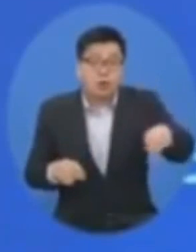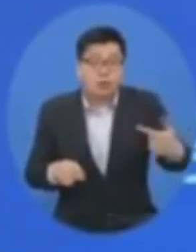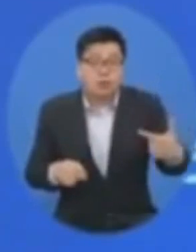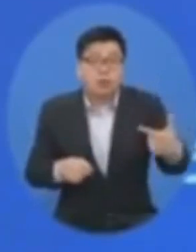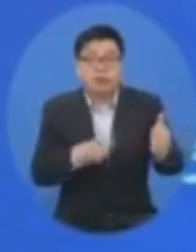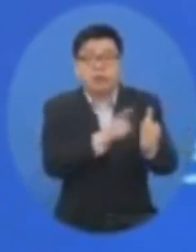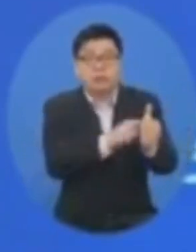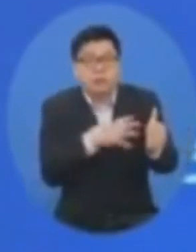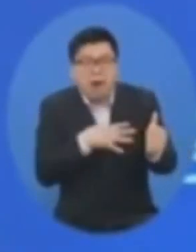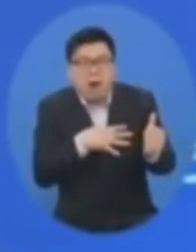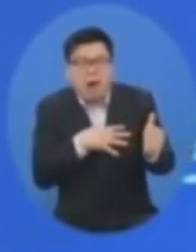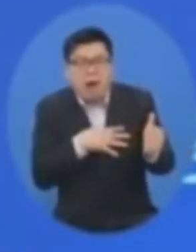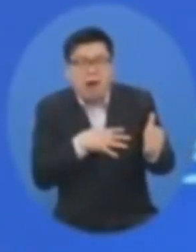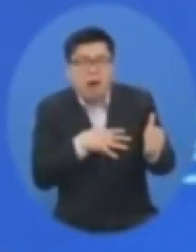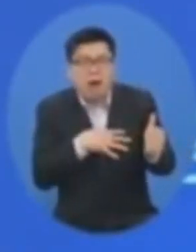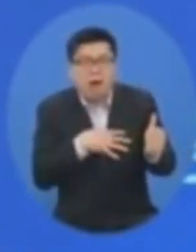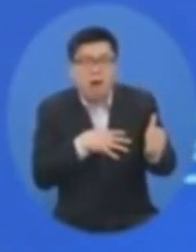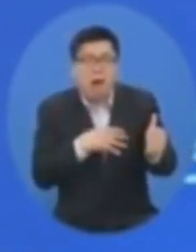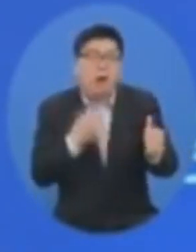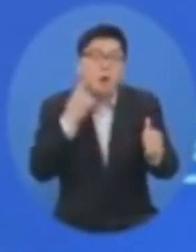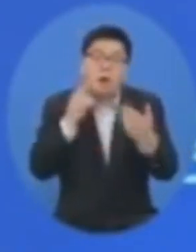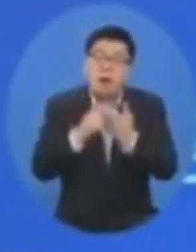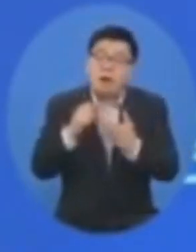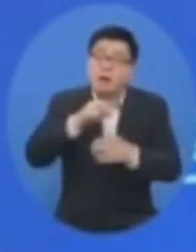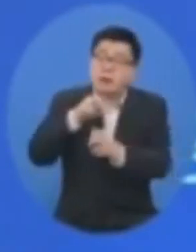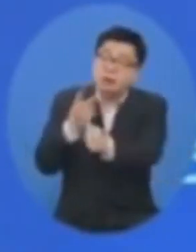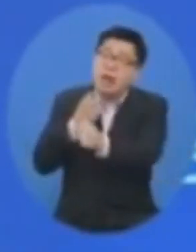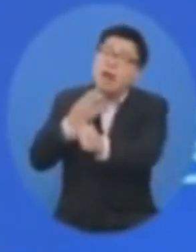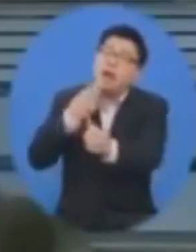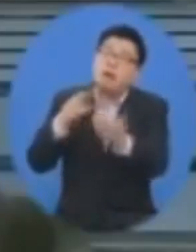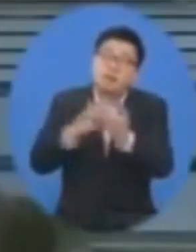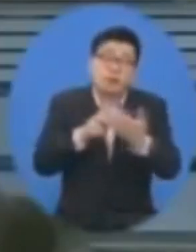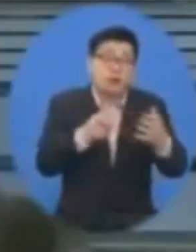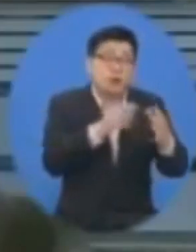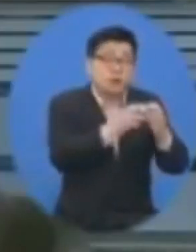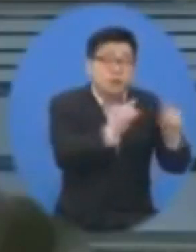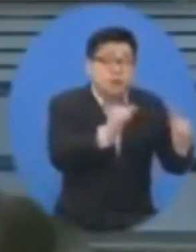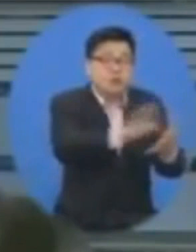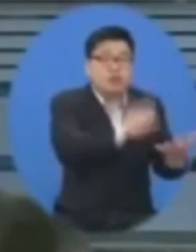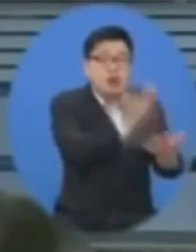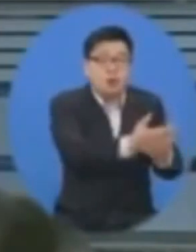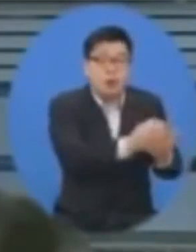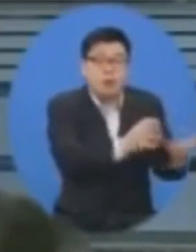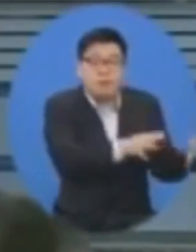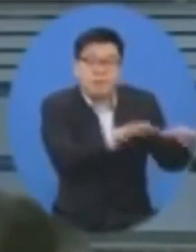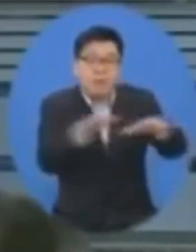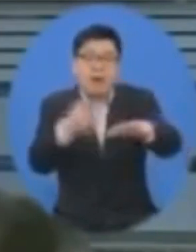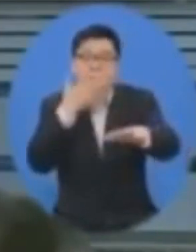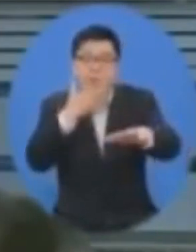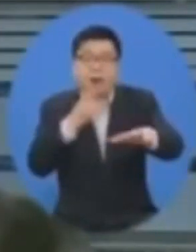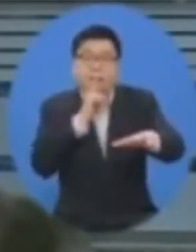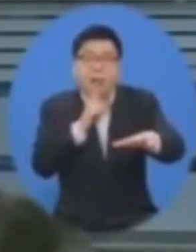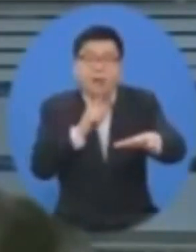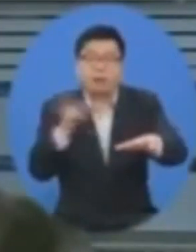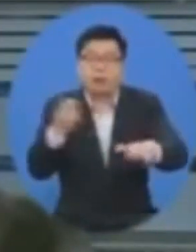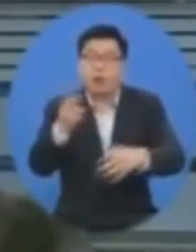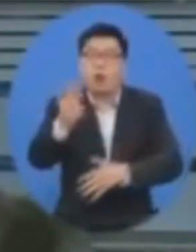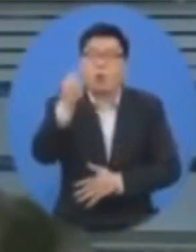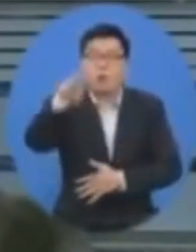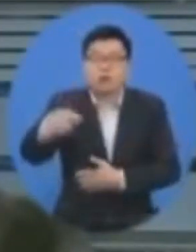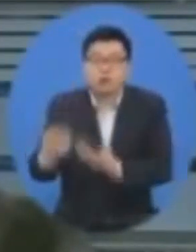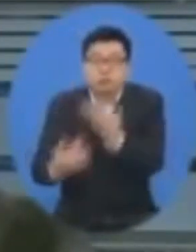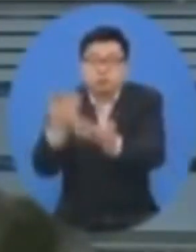탄핵이 안 받아들이지만 민중혁명을 하겠다고 했잖아요. 또 뭐라고 했습니까? 보수를 불태워버리겠다고